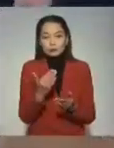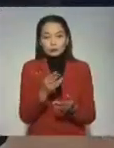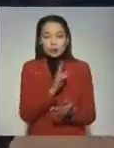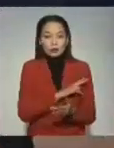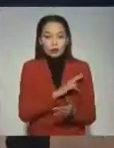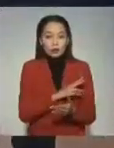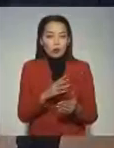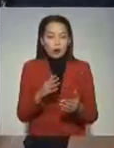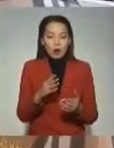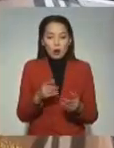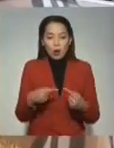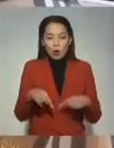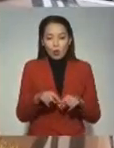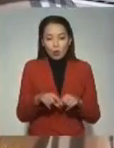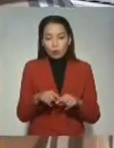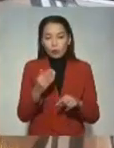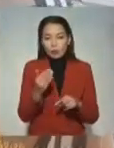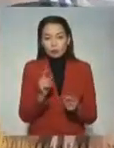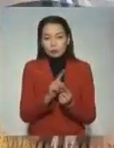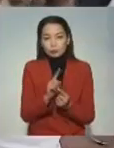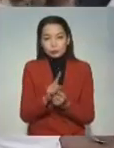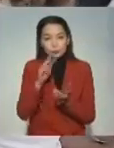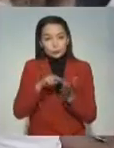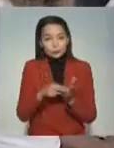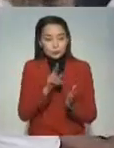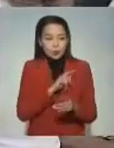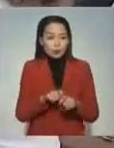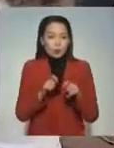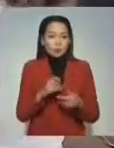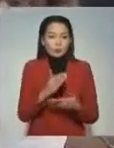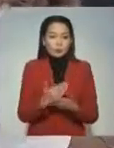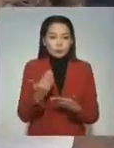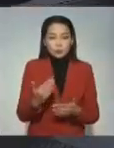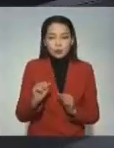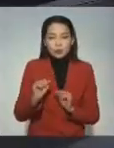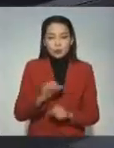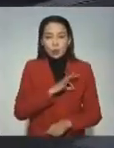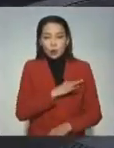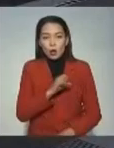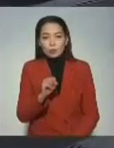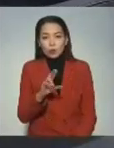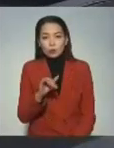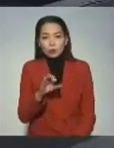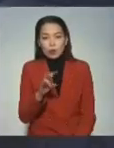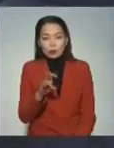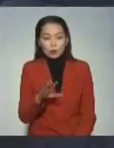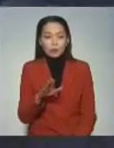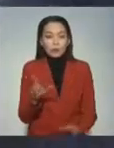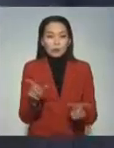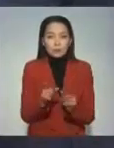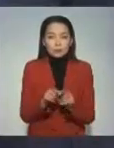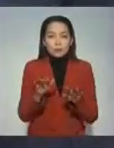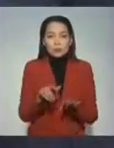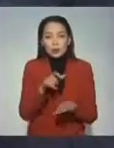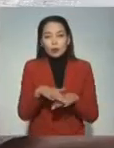танысты. Құқықтық көмек партиясының жобалық іске қосылған жеткізді. Құқық қорғаушы Абзал Құспанмен бірге жергілікті тұрғындармен жүздесіп,